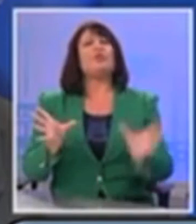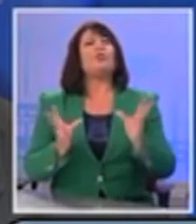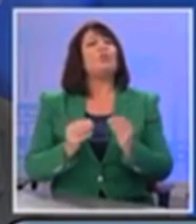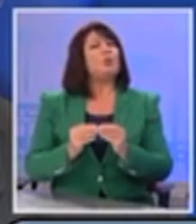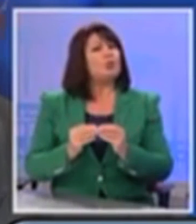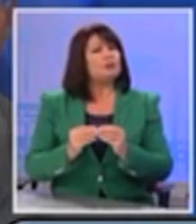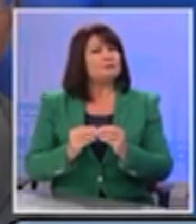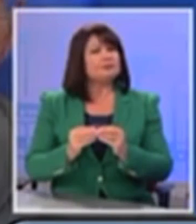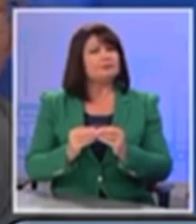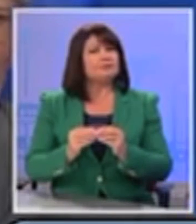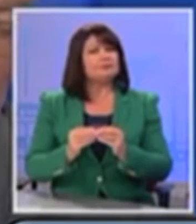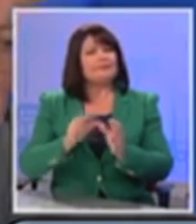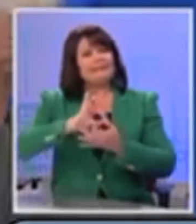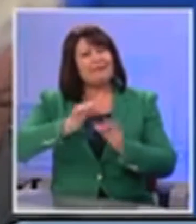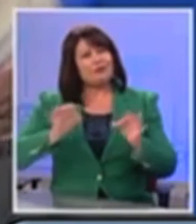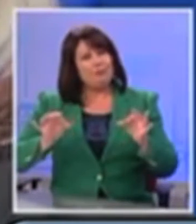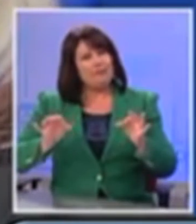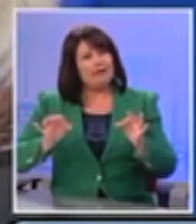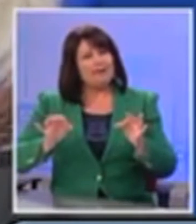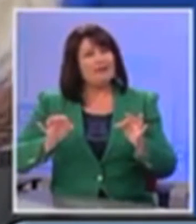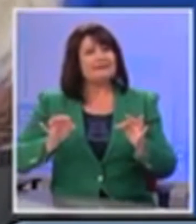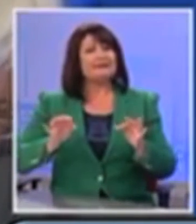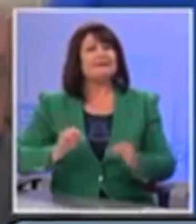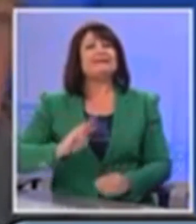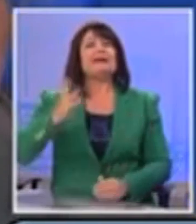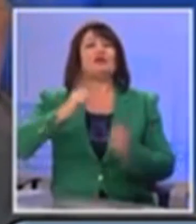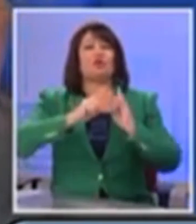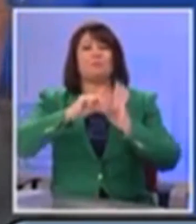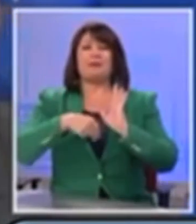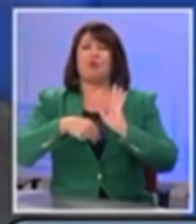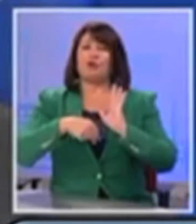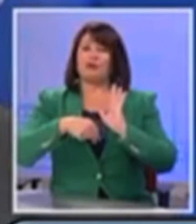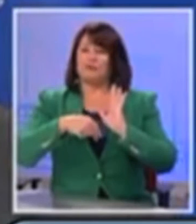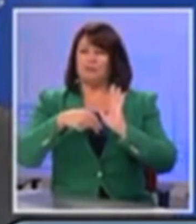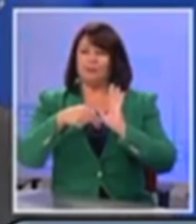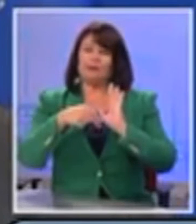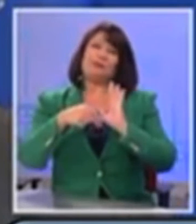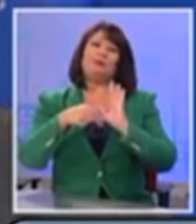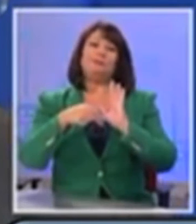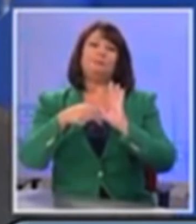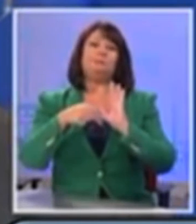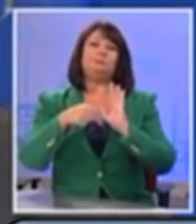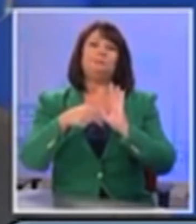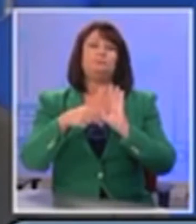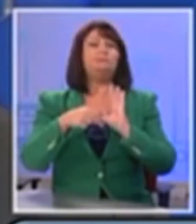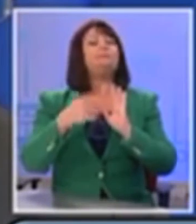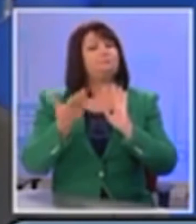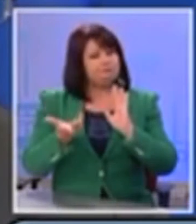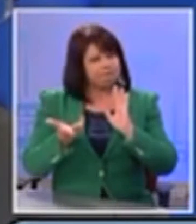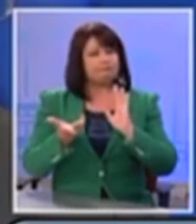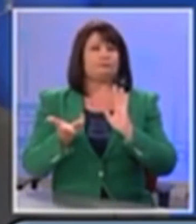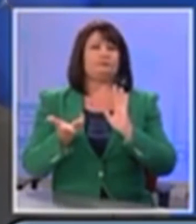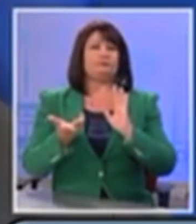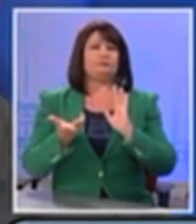analyse du troisième mémorandum et des nouveaux prêts contractés dans le cadre de ce troisième